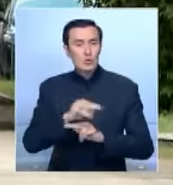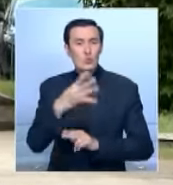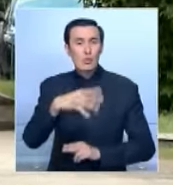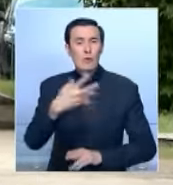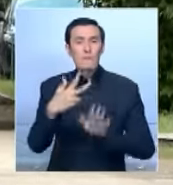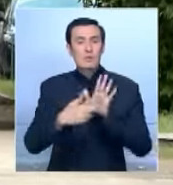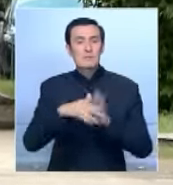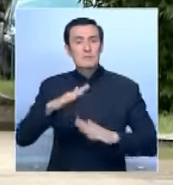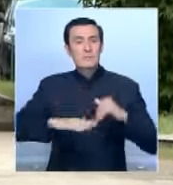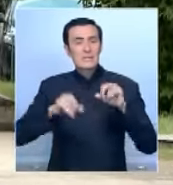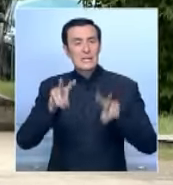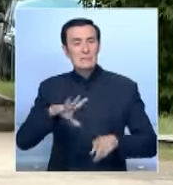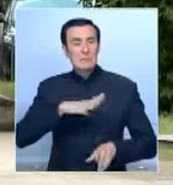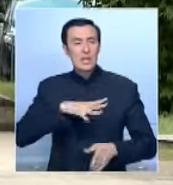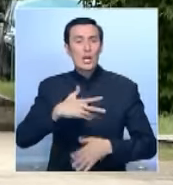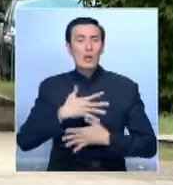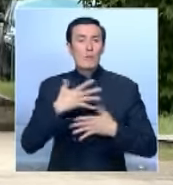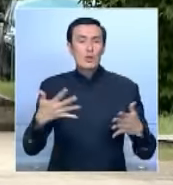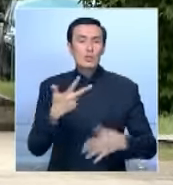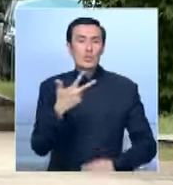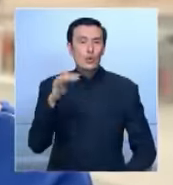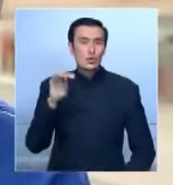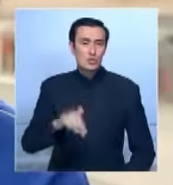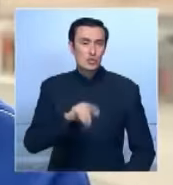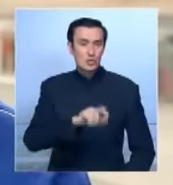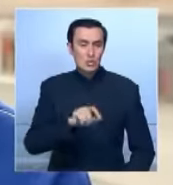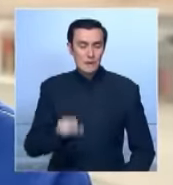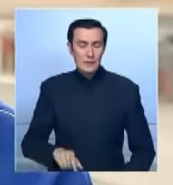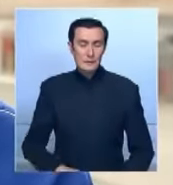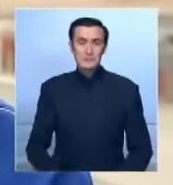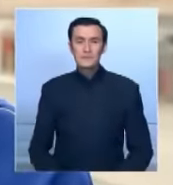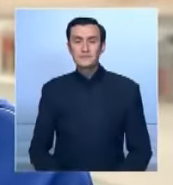48 профессиям прошли около 3000 человек.